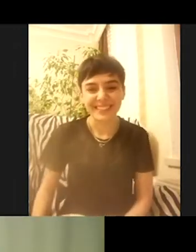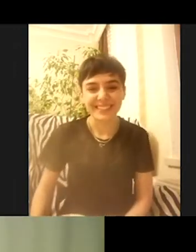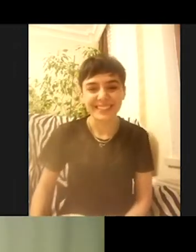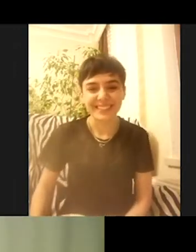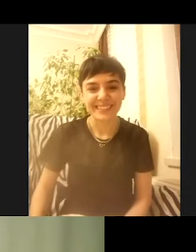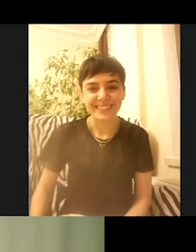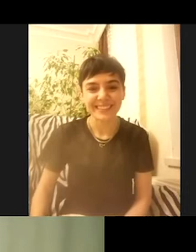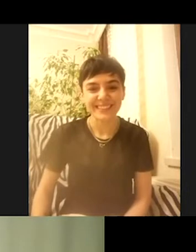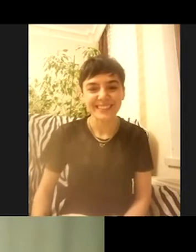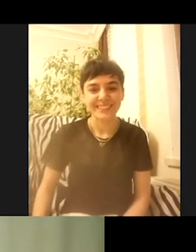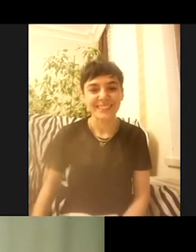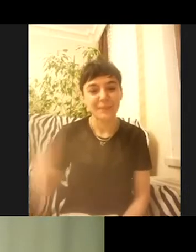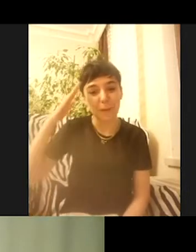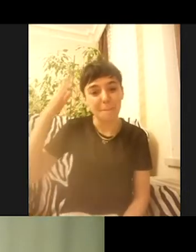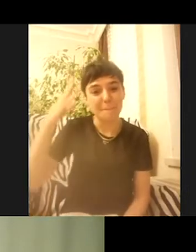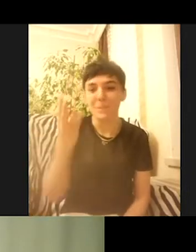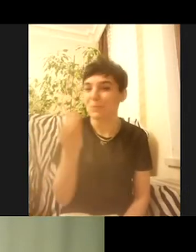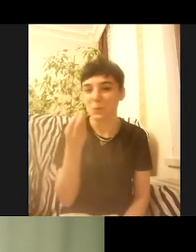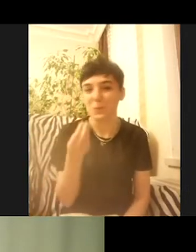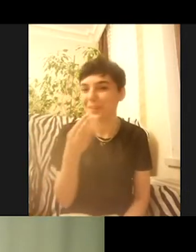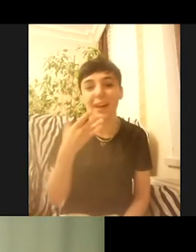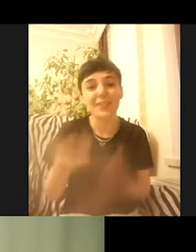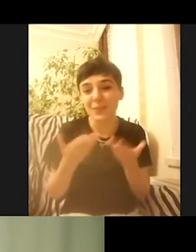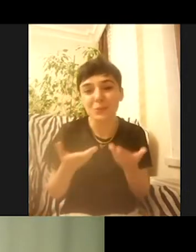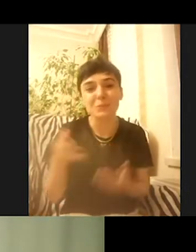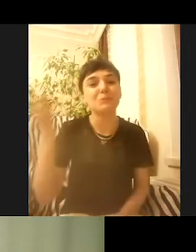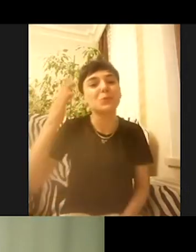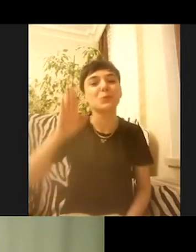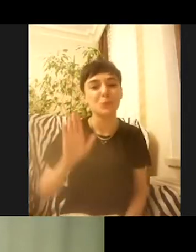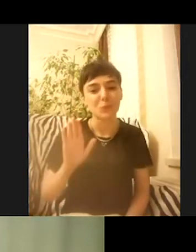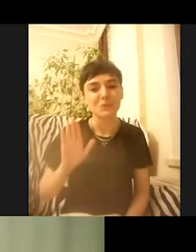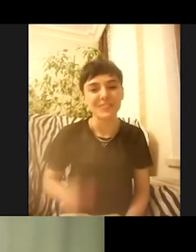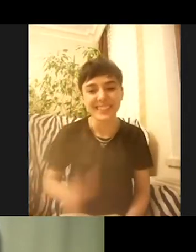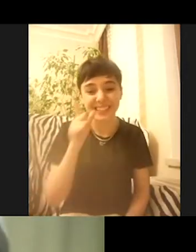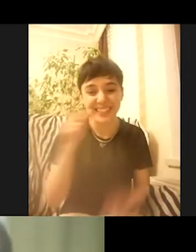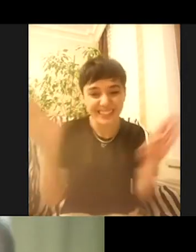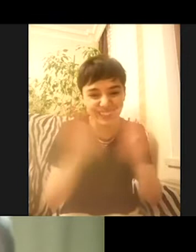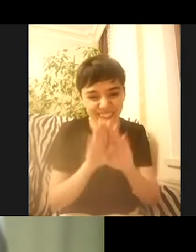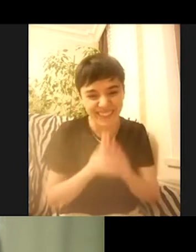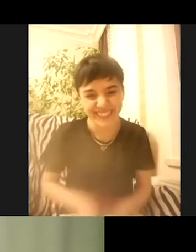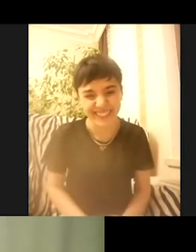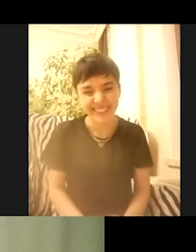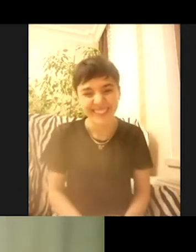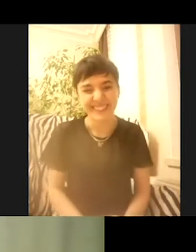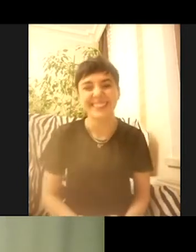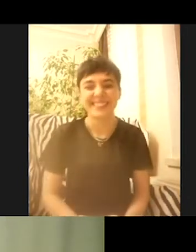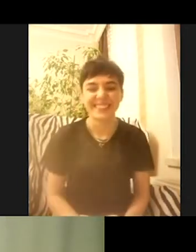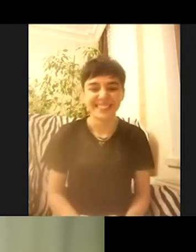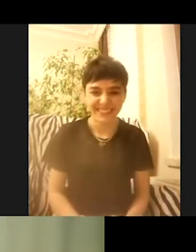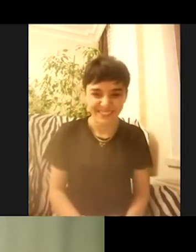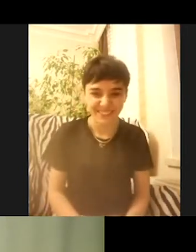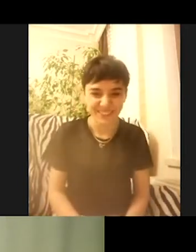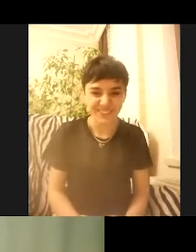Aşkım hello, çok güzel anlatıyorsun ama seni asla duyamıyoruz. Ama seni görmek çok güzel. Bilmem, kendini belki mute etmişsindir, ondandır. Hadi